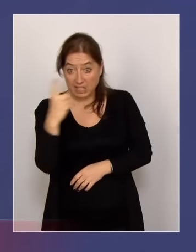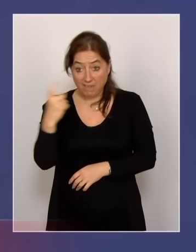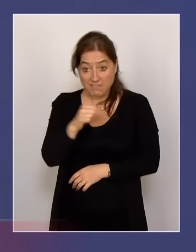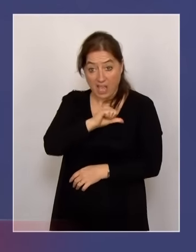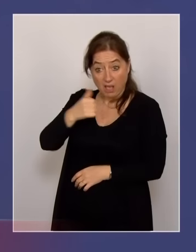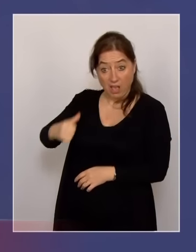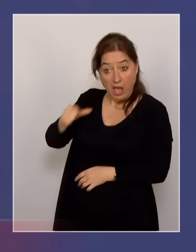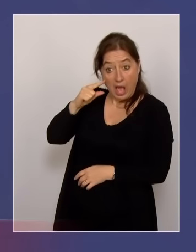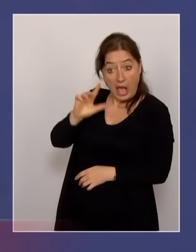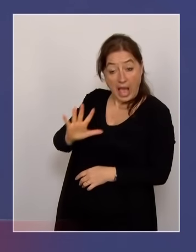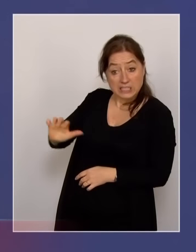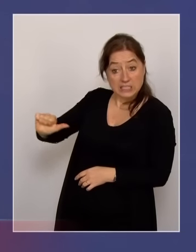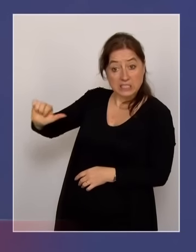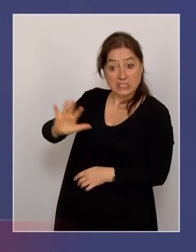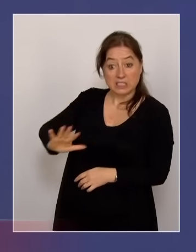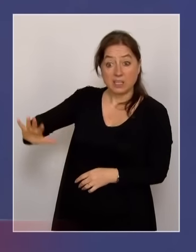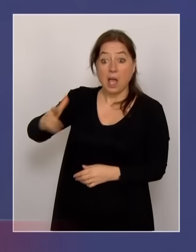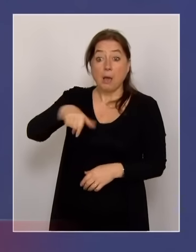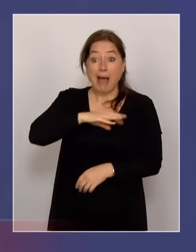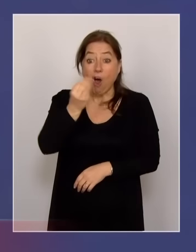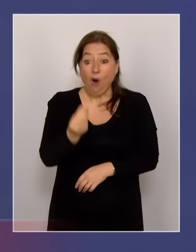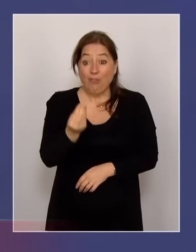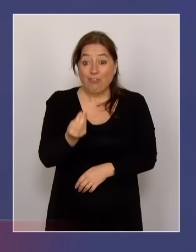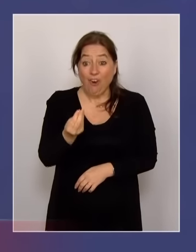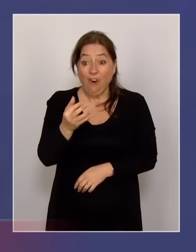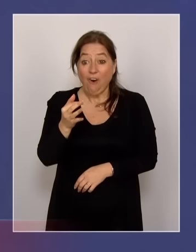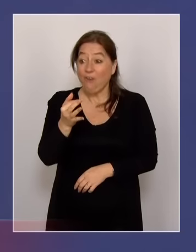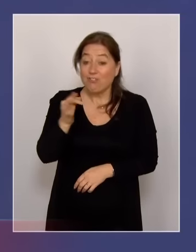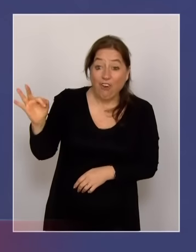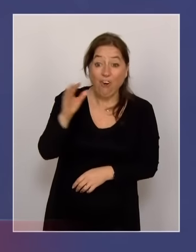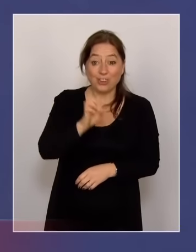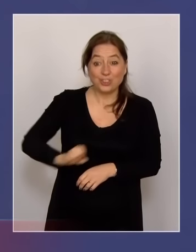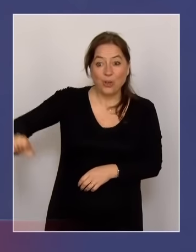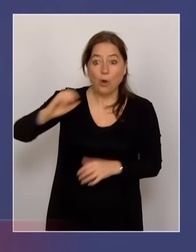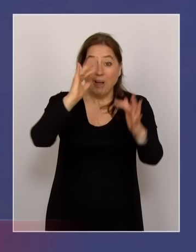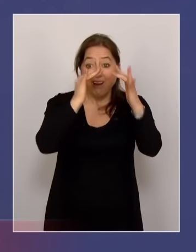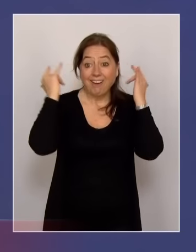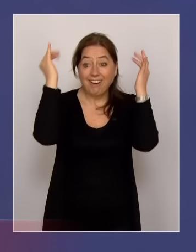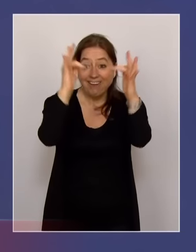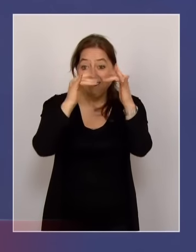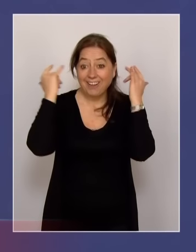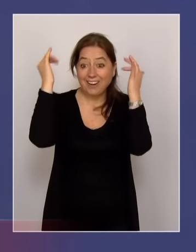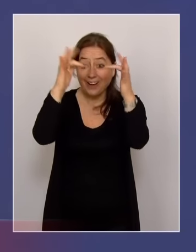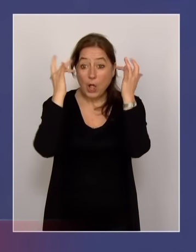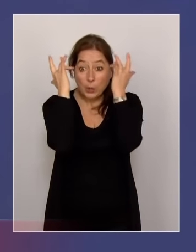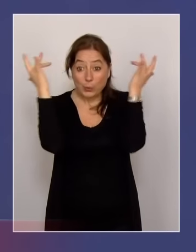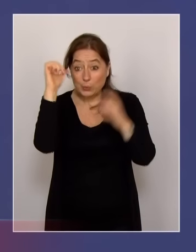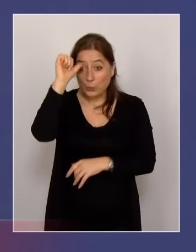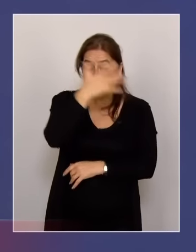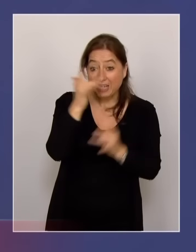appartenant aux surgissements numériques qui occupent nos vies et sur lesquels je reviendrai tout à l'heure. Et donc, oui, notre Europe